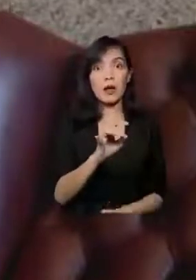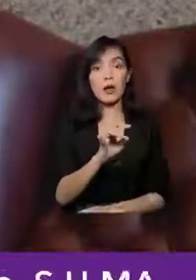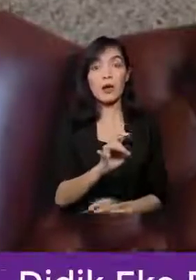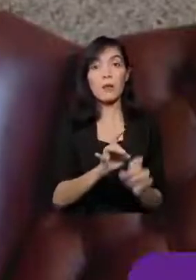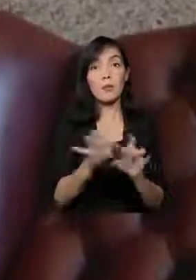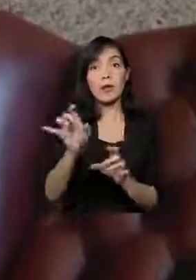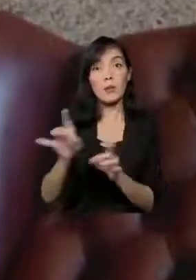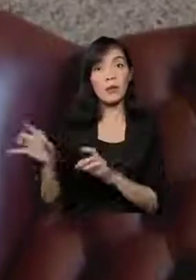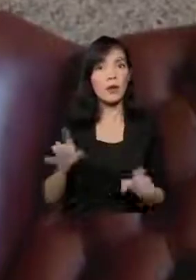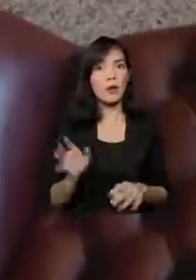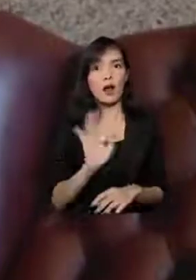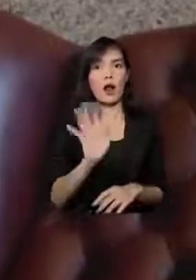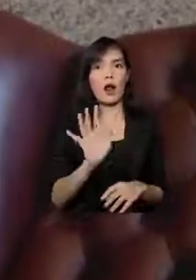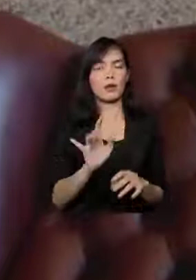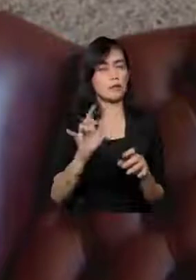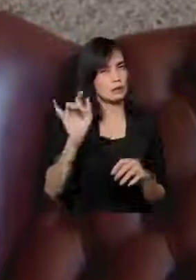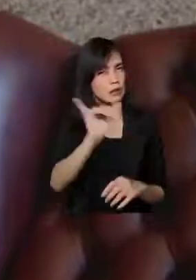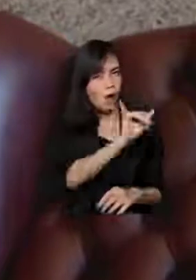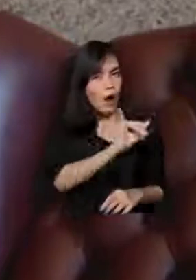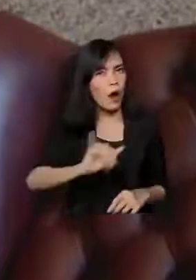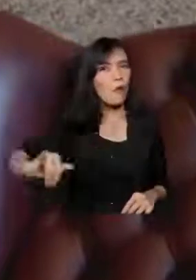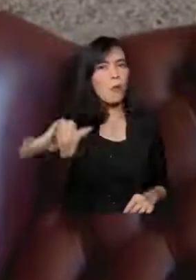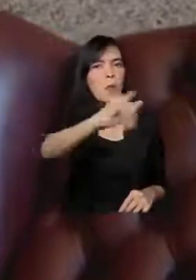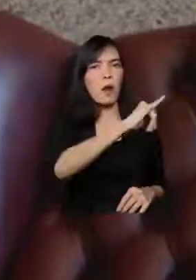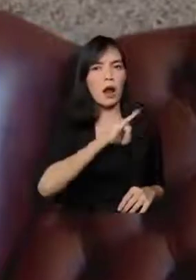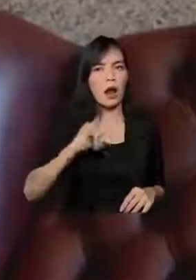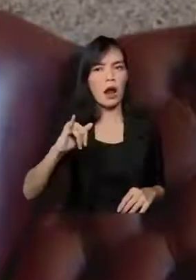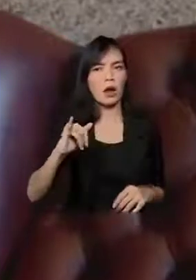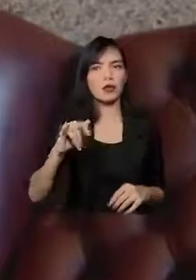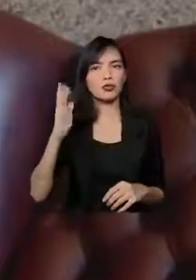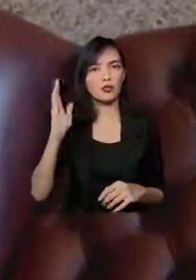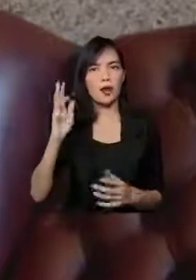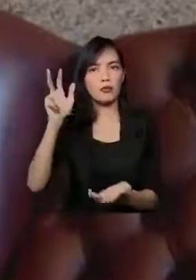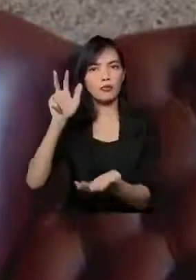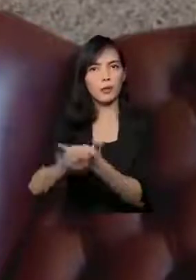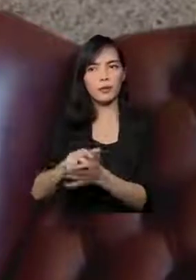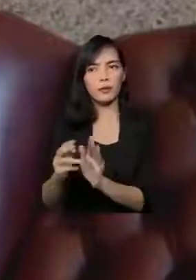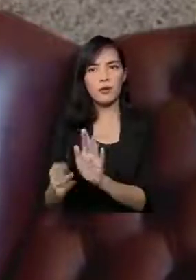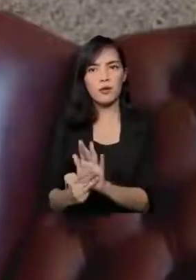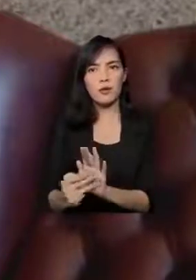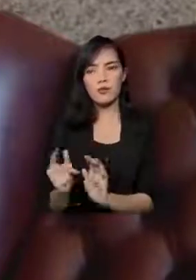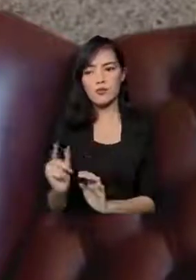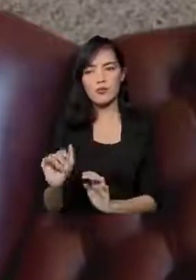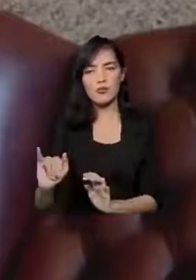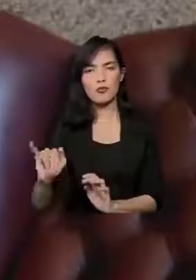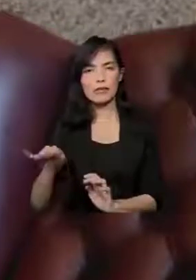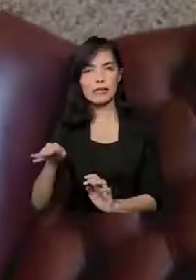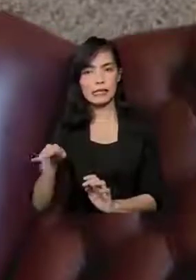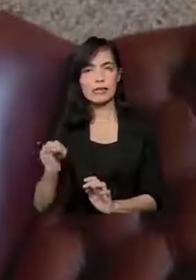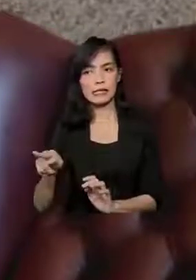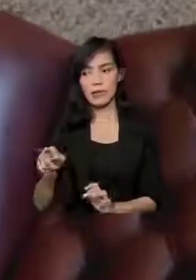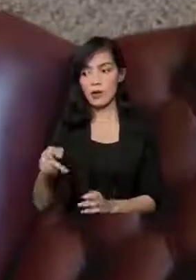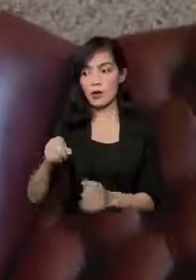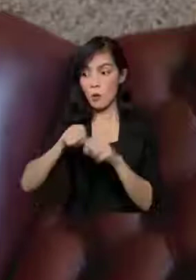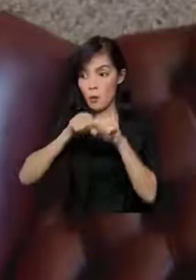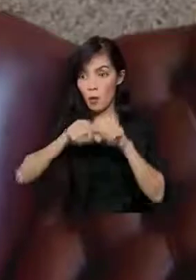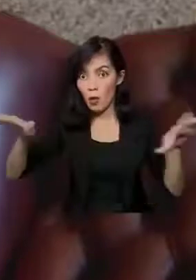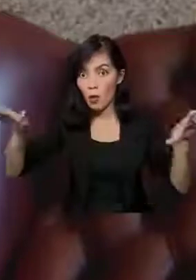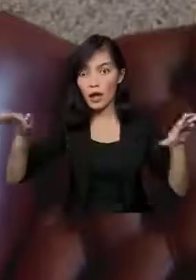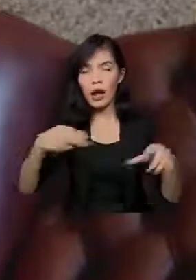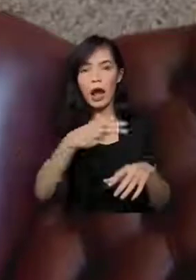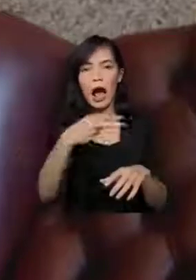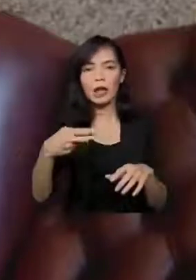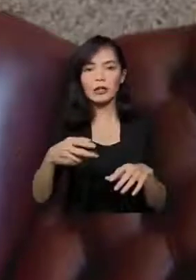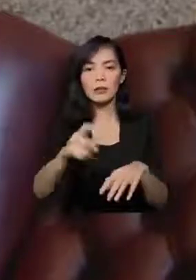kubah yang berbeda sekali itu ditetapkan dan diumumkan oleh guys Muis Nya maka semuanya akan